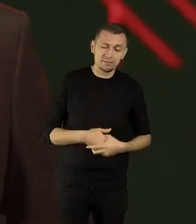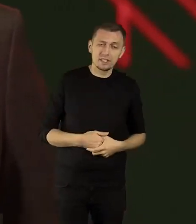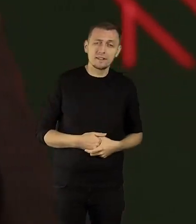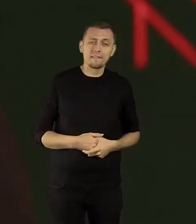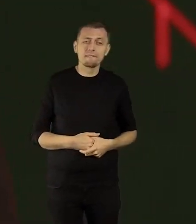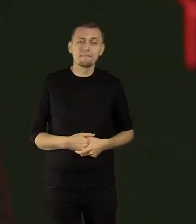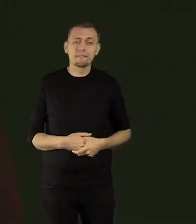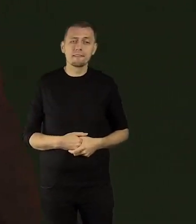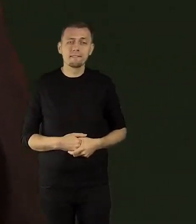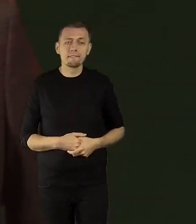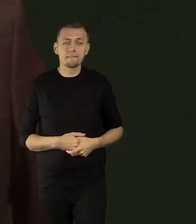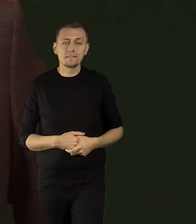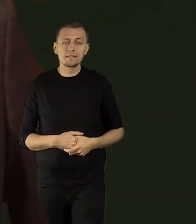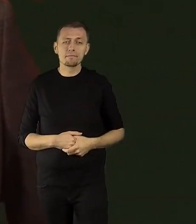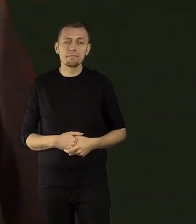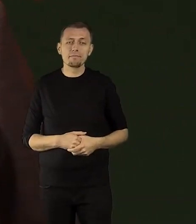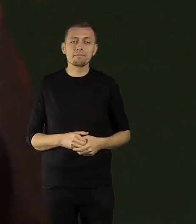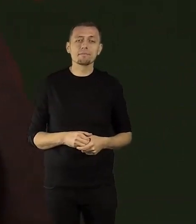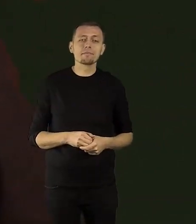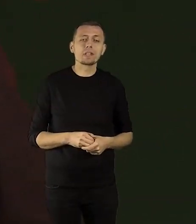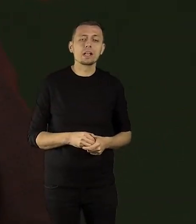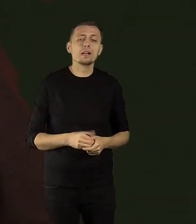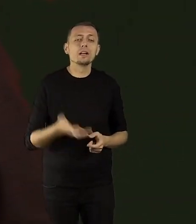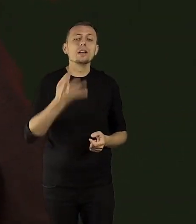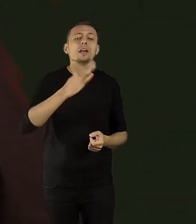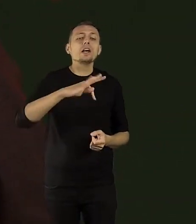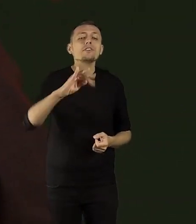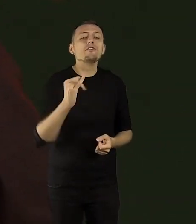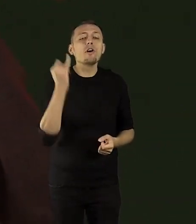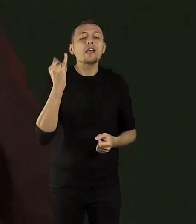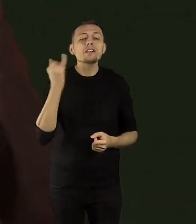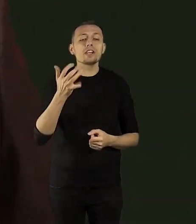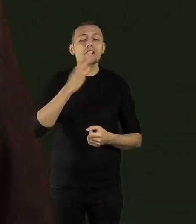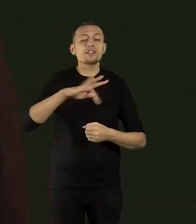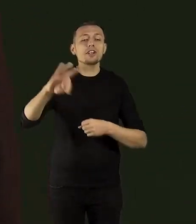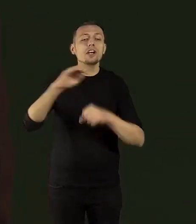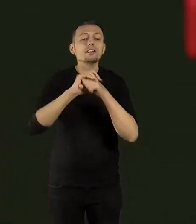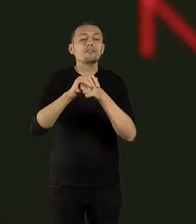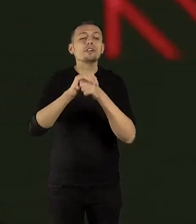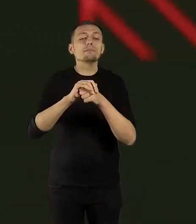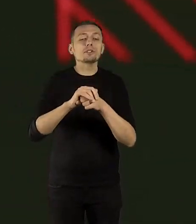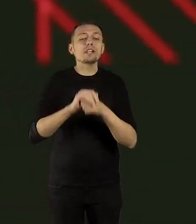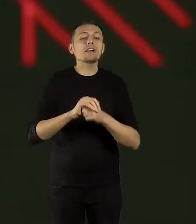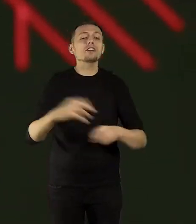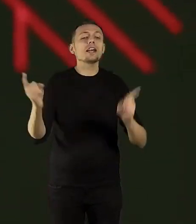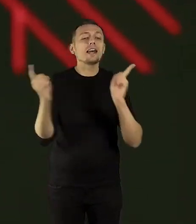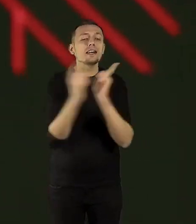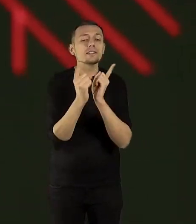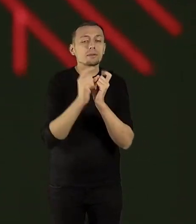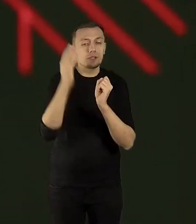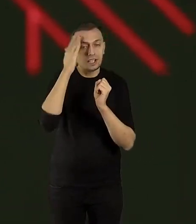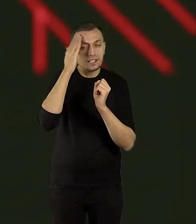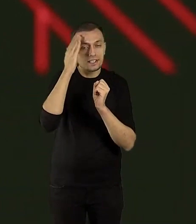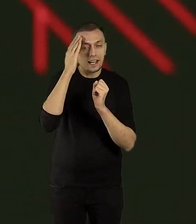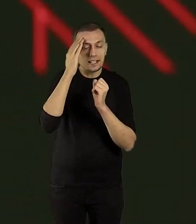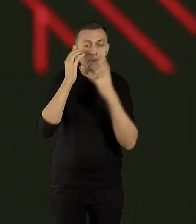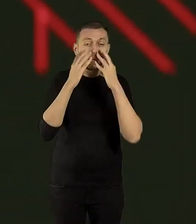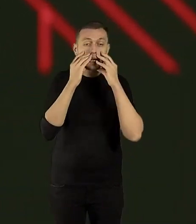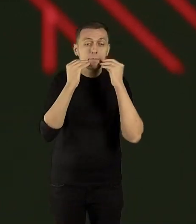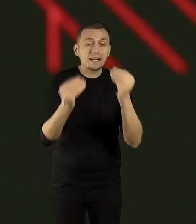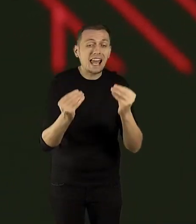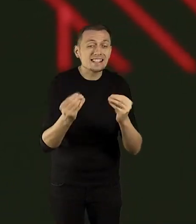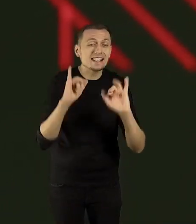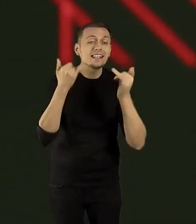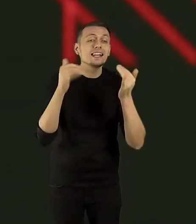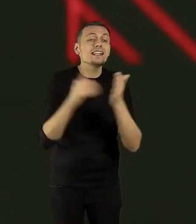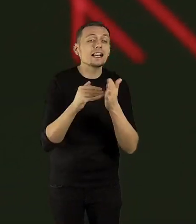Największym prezentem, który potrzebują twoje dzieci, twoi przyjaciele, twoi sąsiedzi, twoi znajomi, jest Jezus Chrystus.